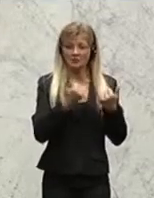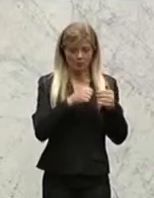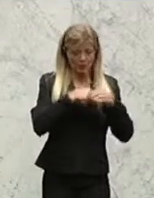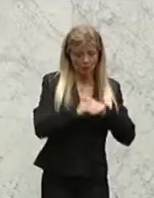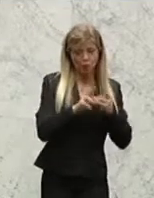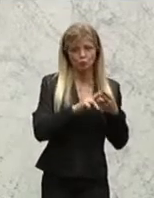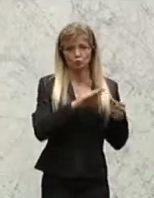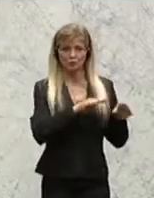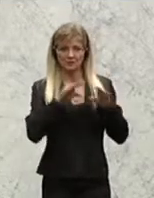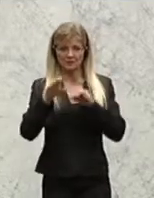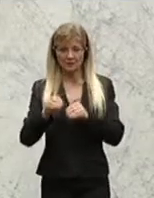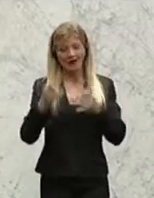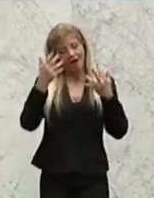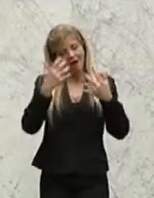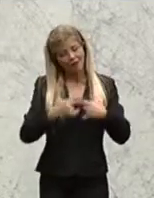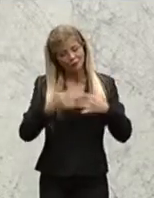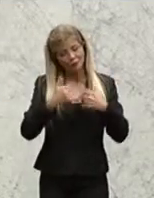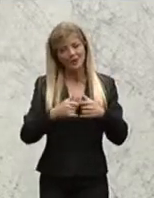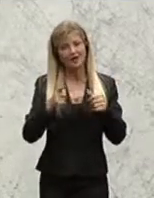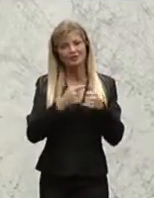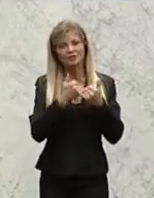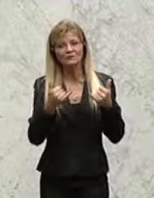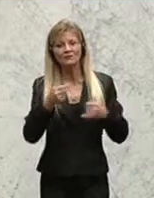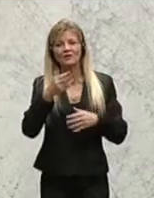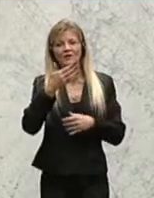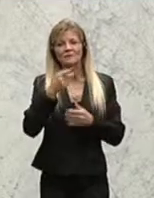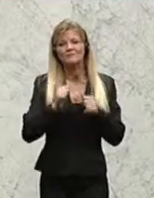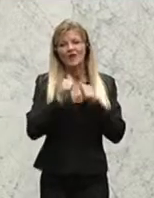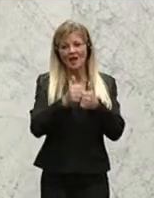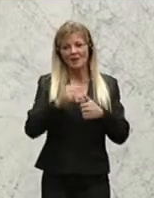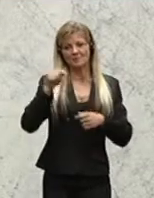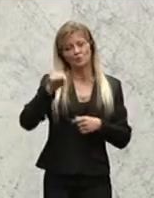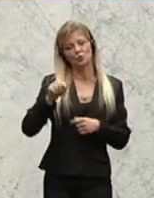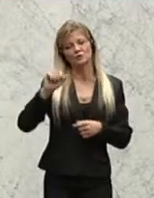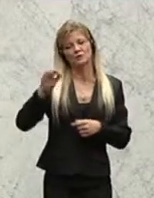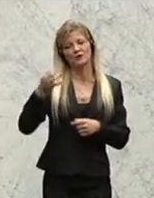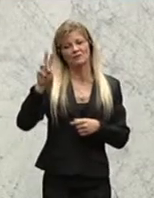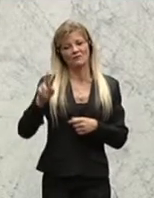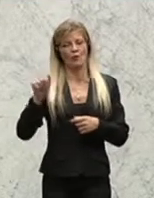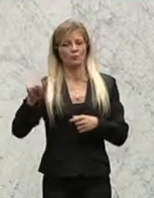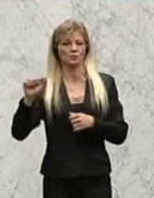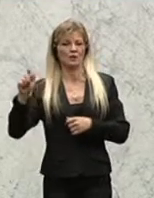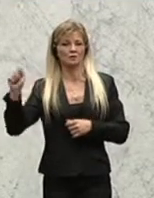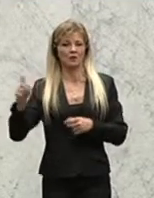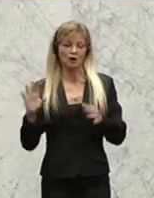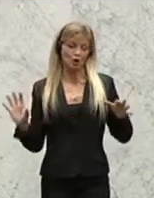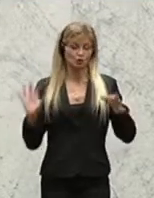automatische Abstimmung mit den Informationen auf help.gv.at, Zusammenführung des Unternehmensserviceportals